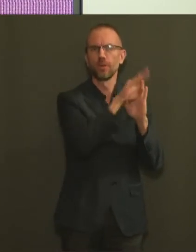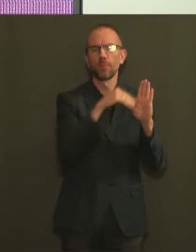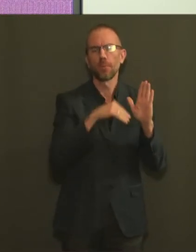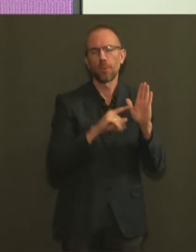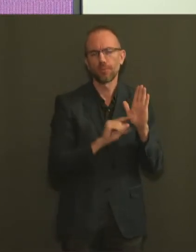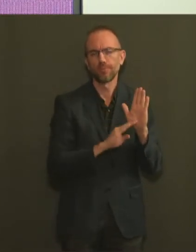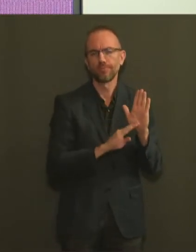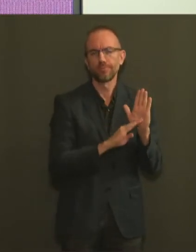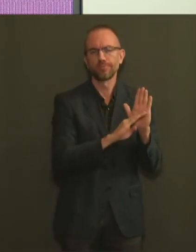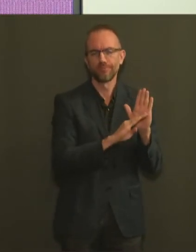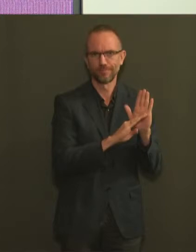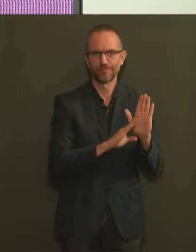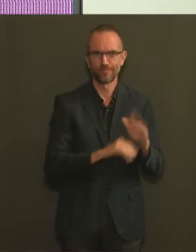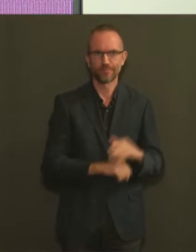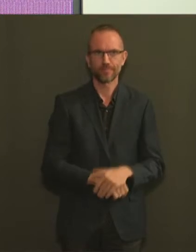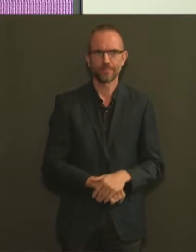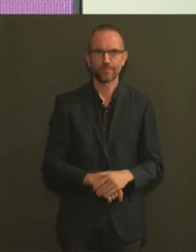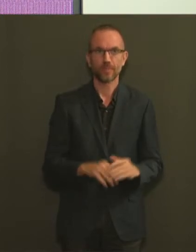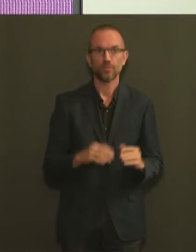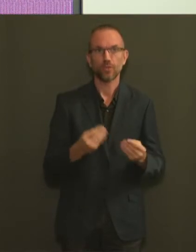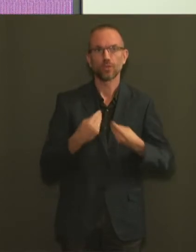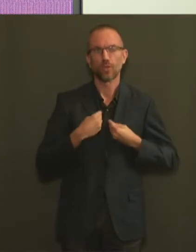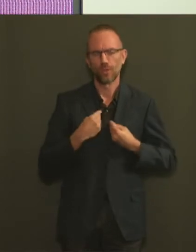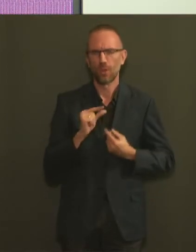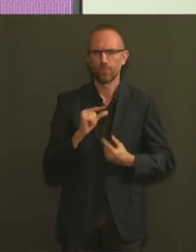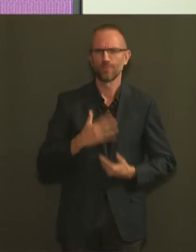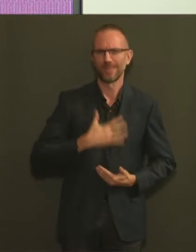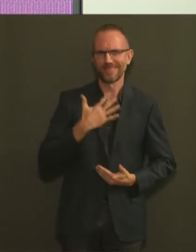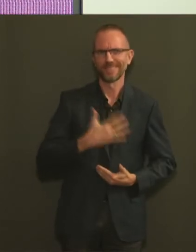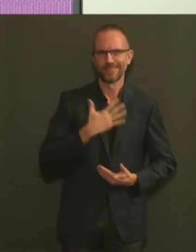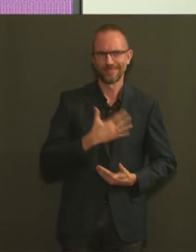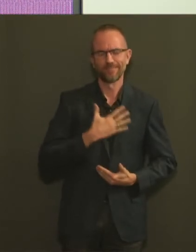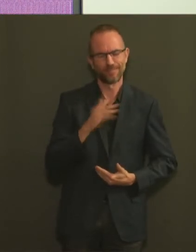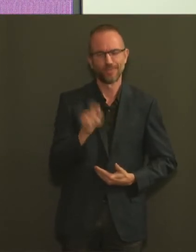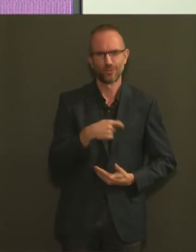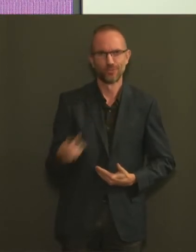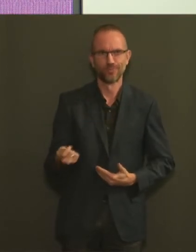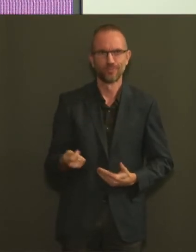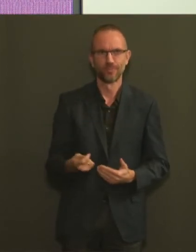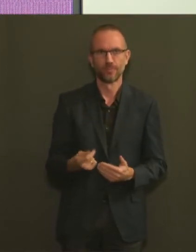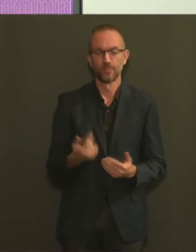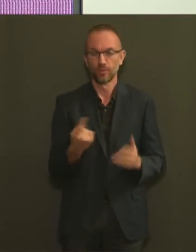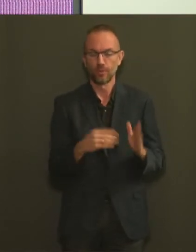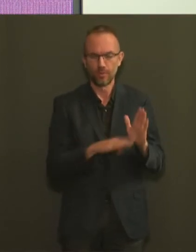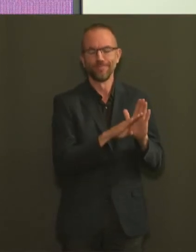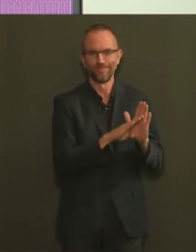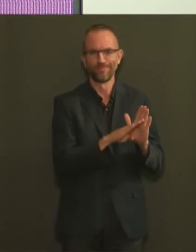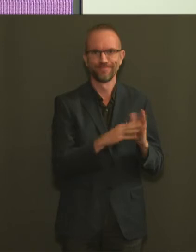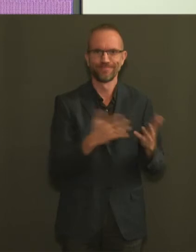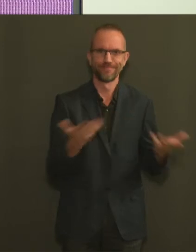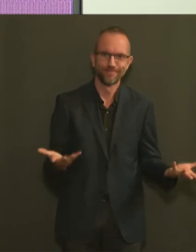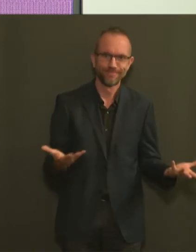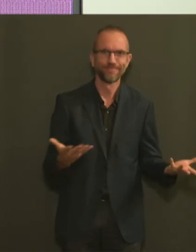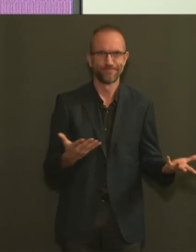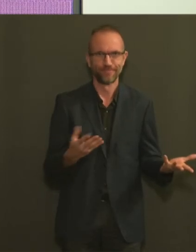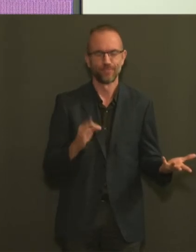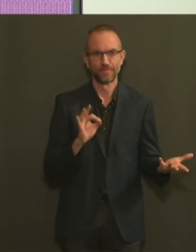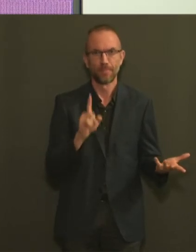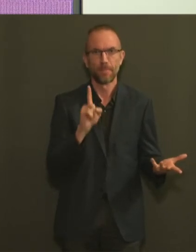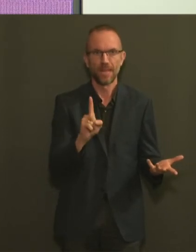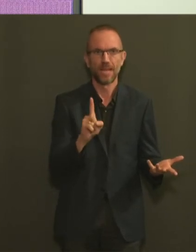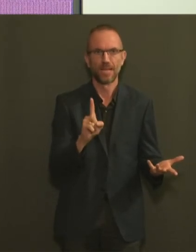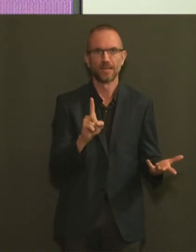reste malgré tout une source de préoccupation bien sûr toute augmentation de ces chiffres est une source de préoccupation mais nous n'assistons pas actuellement à